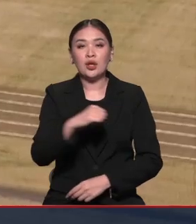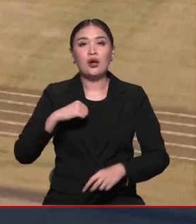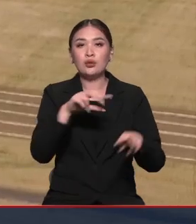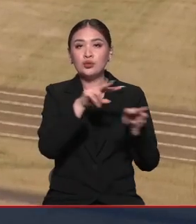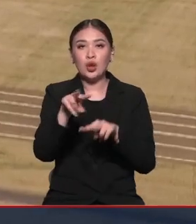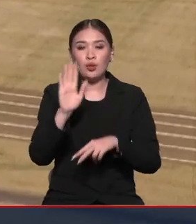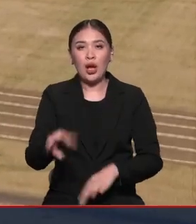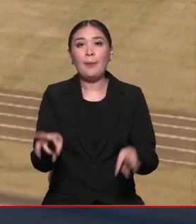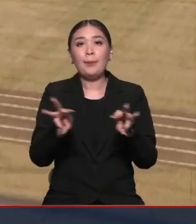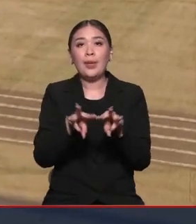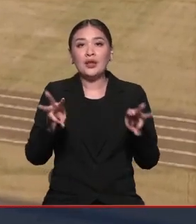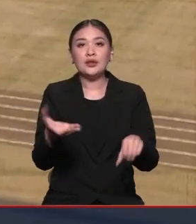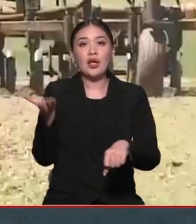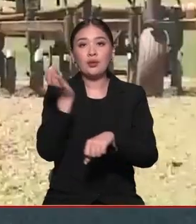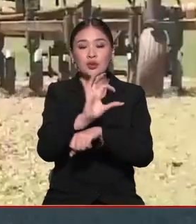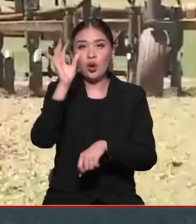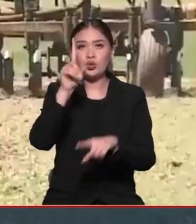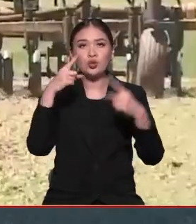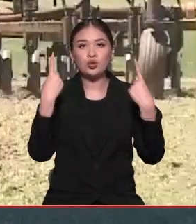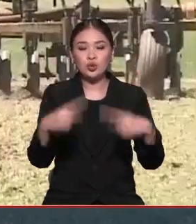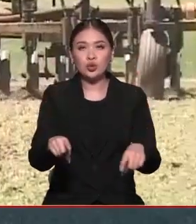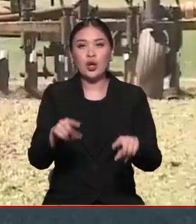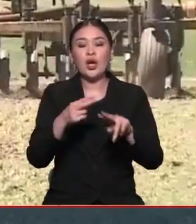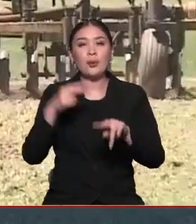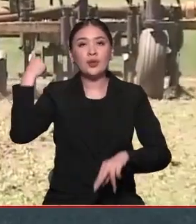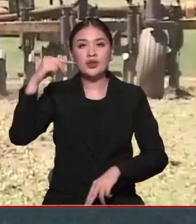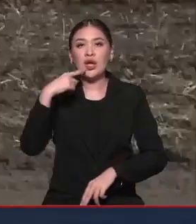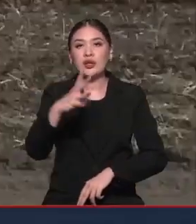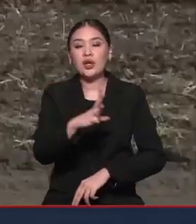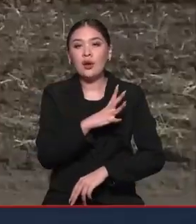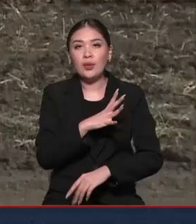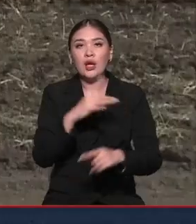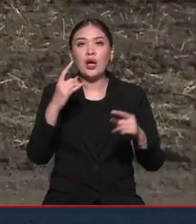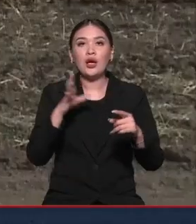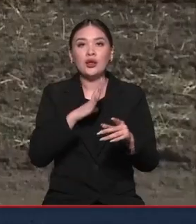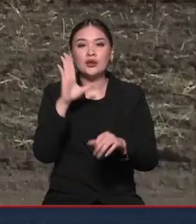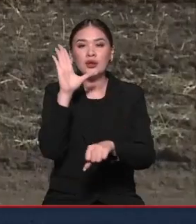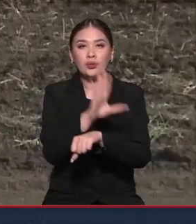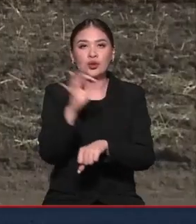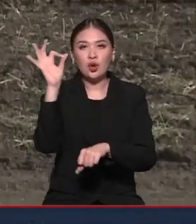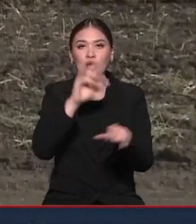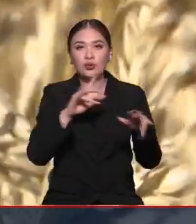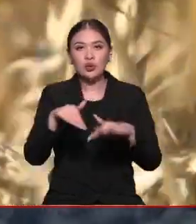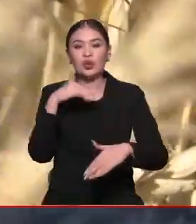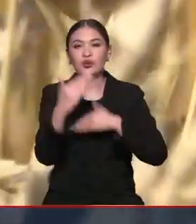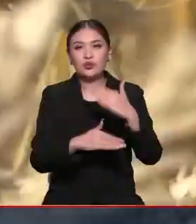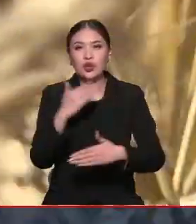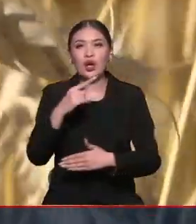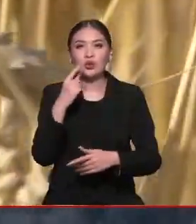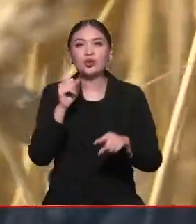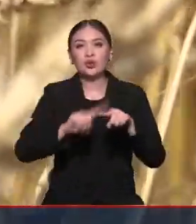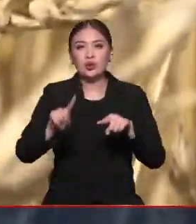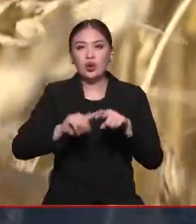Әлбетте сала министріне жүктелген міндет бөлек, президент егіс алқаптарын әр тараптан дұрыс тапсырған. Бұл істе әсте-әсте бітіп келеді деді Айдарбек